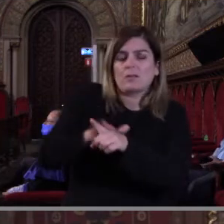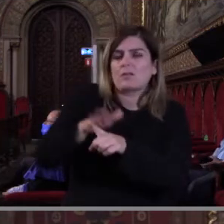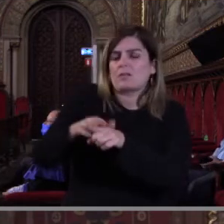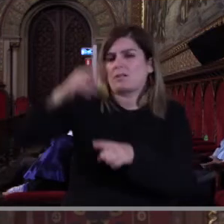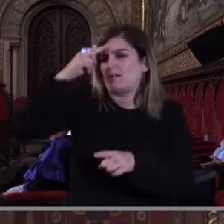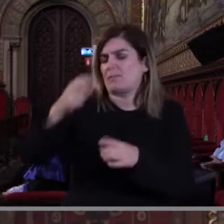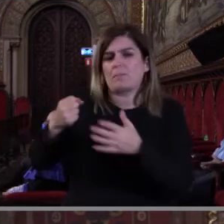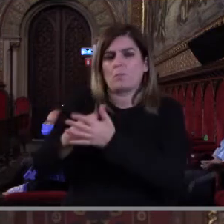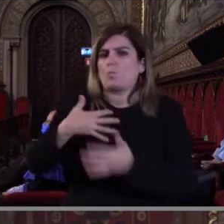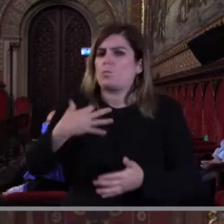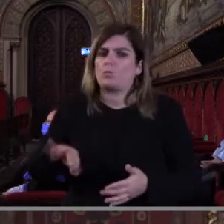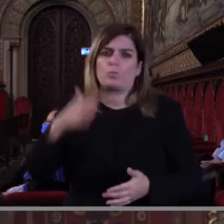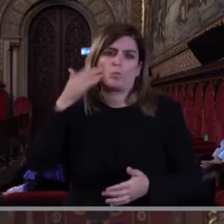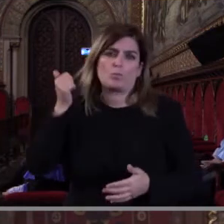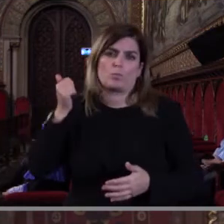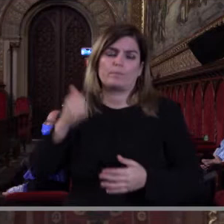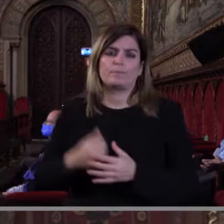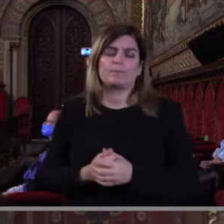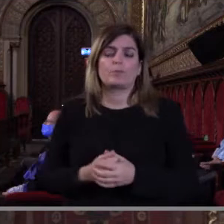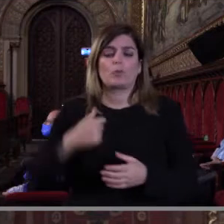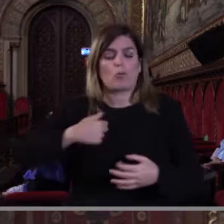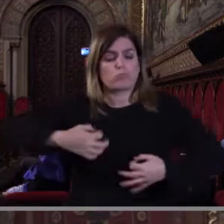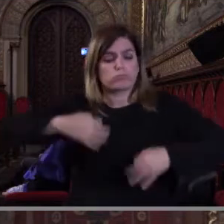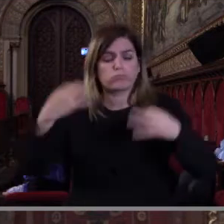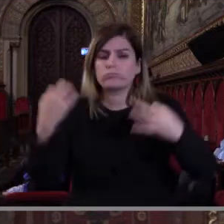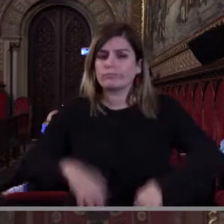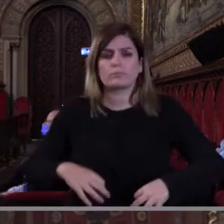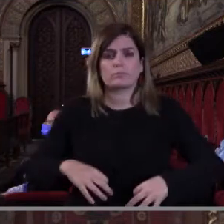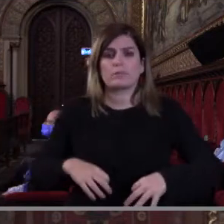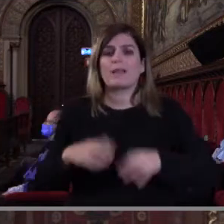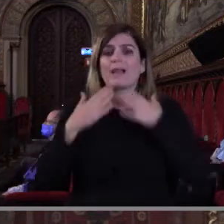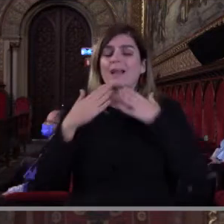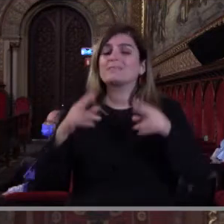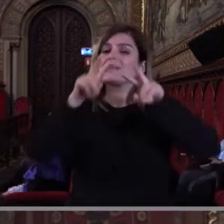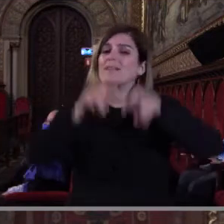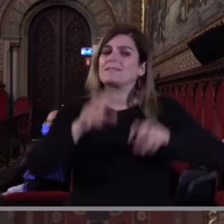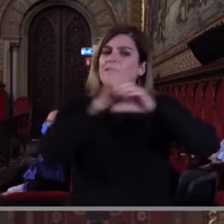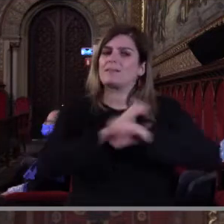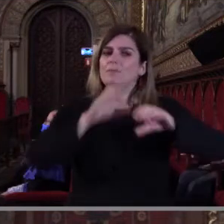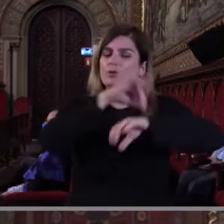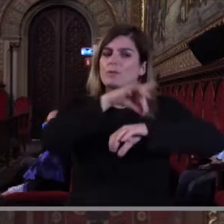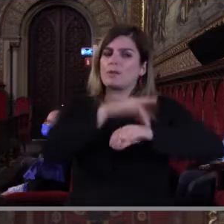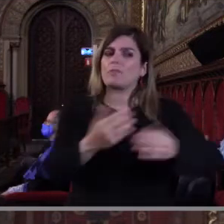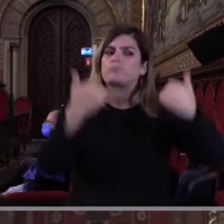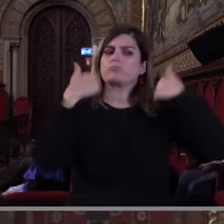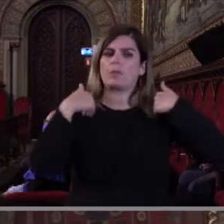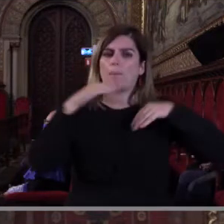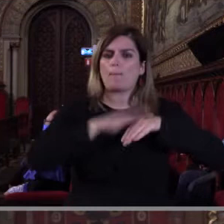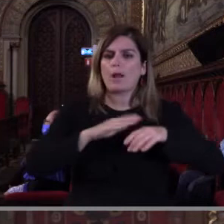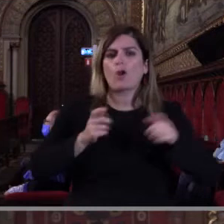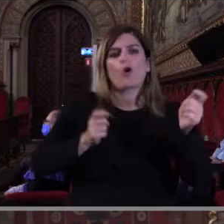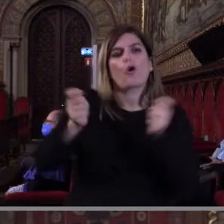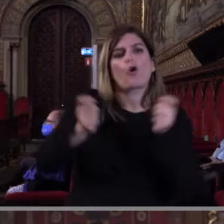màxim respecte i dignitat. Estic convençut que la recerca biomèdica serà la clau que ens ajudarà a